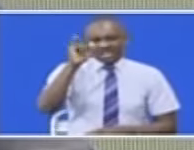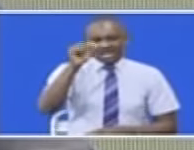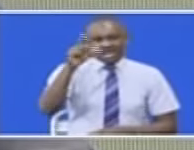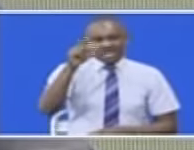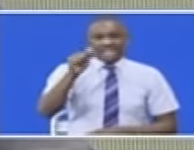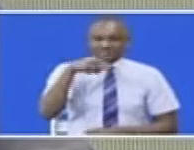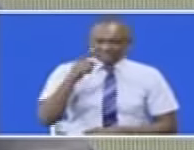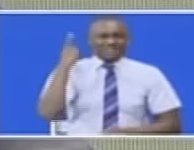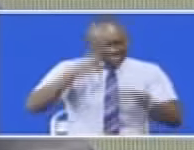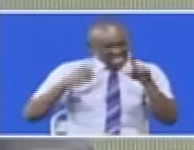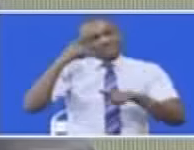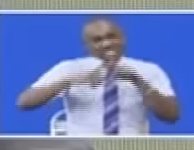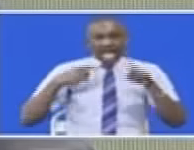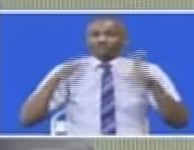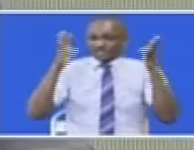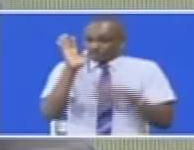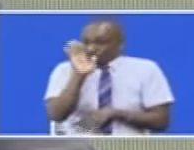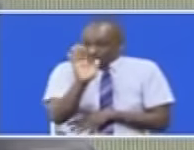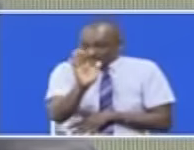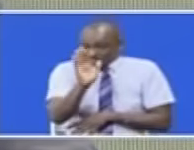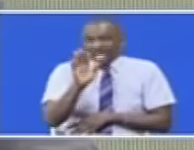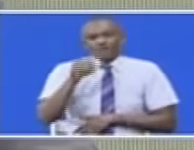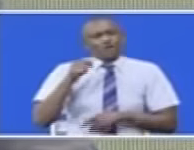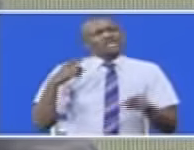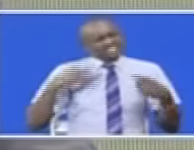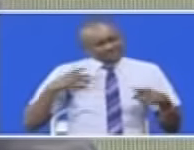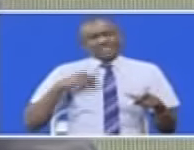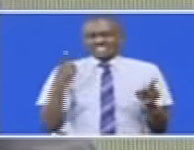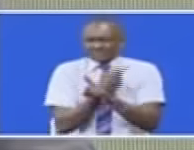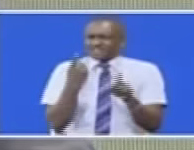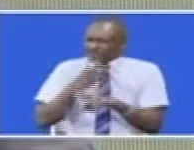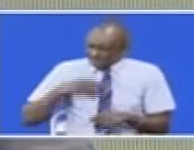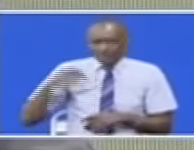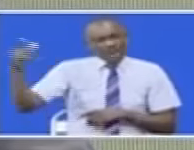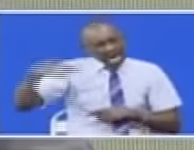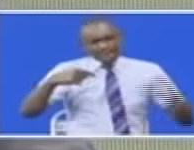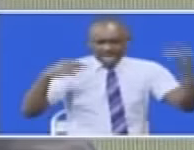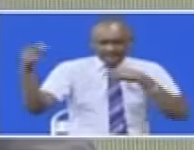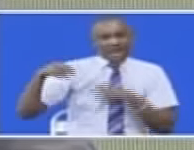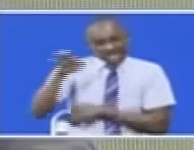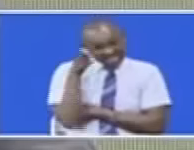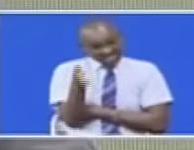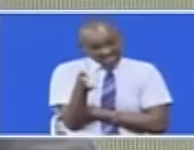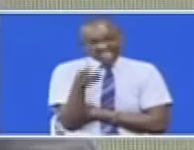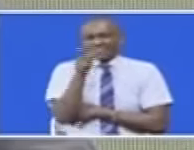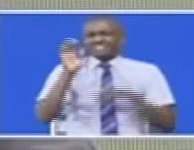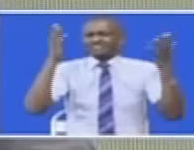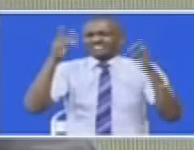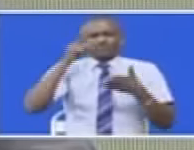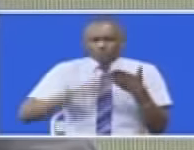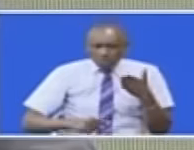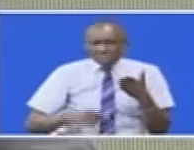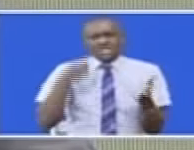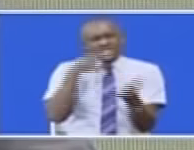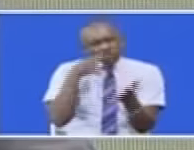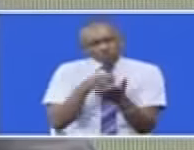mwaka zilizowavutia mamia ya wageni kutoka mbali na hata karibu ya sehemu hiyo. Ni sherehe ambazo